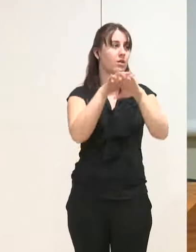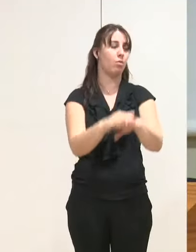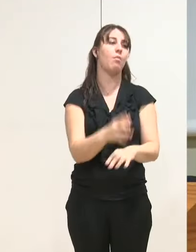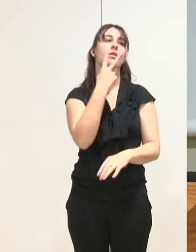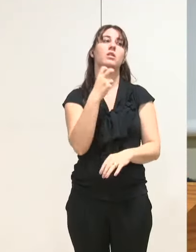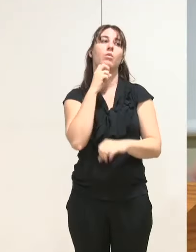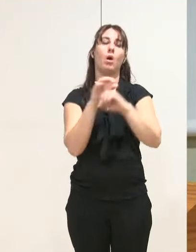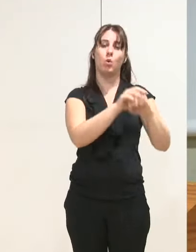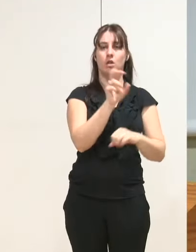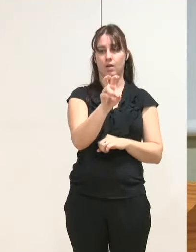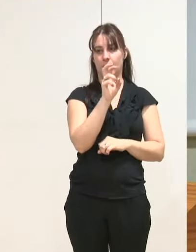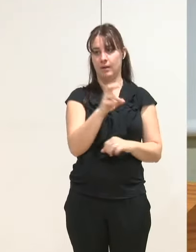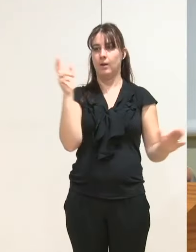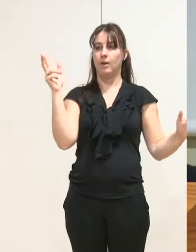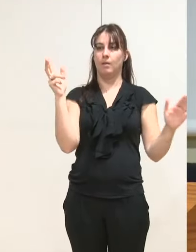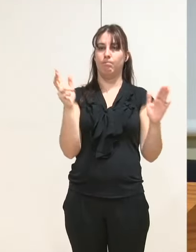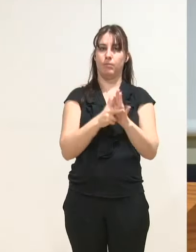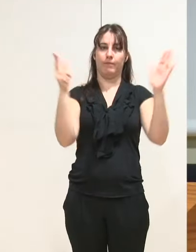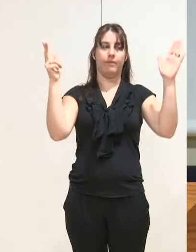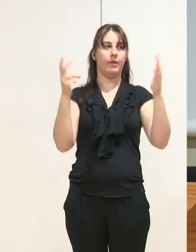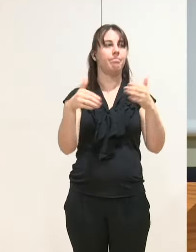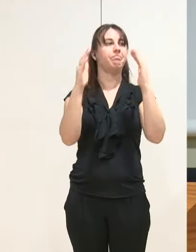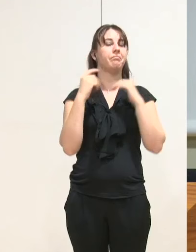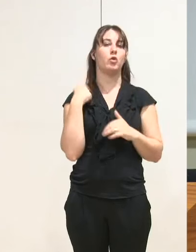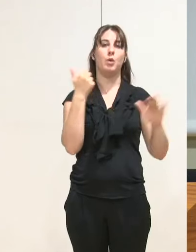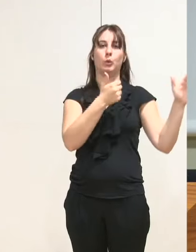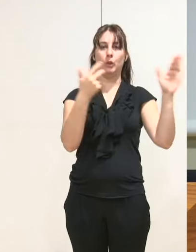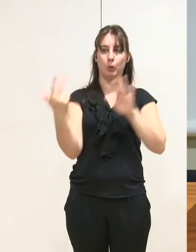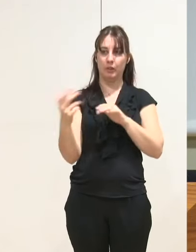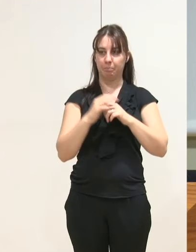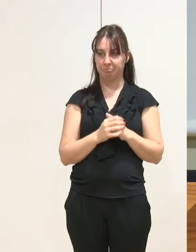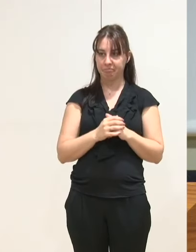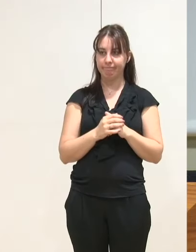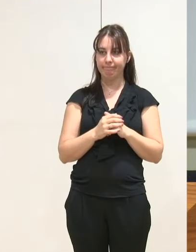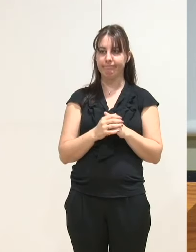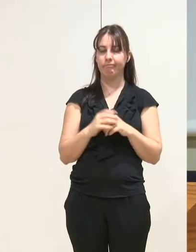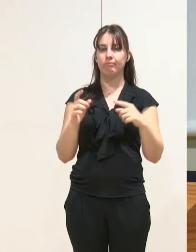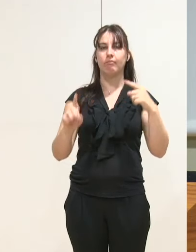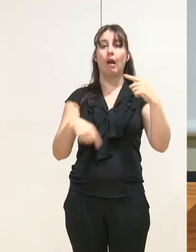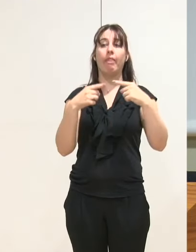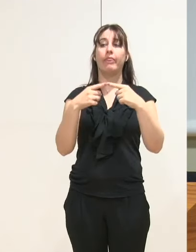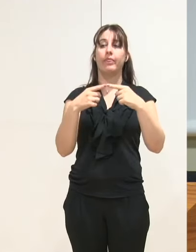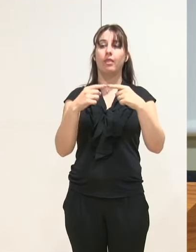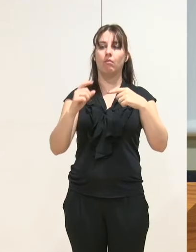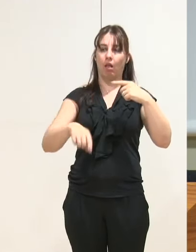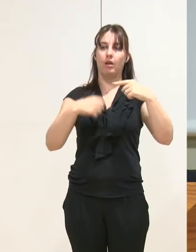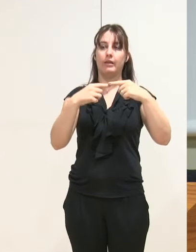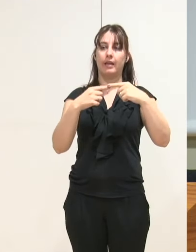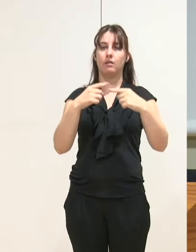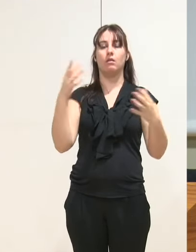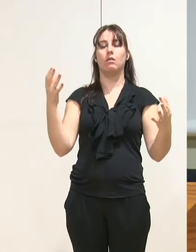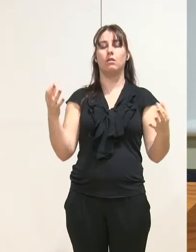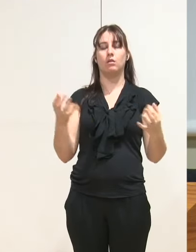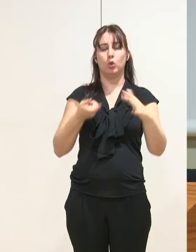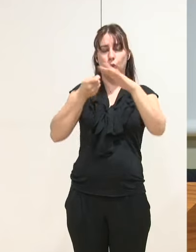de la gauche et écologistes délibération adopté la 68 c'est une remise de dette et des subventions exceptionnelles